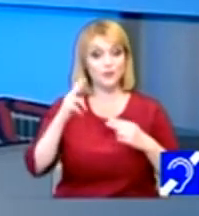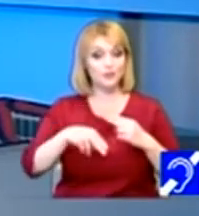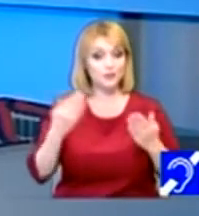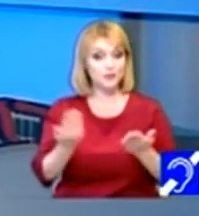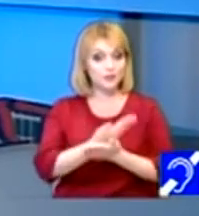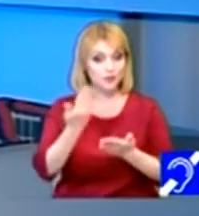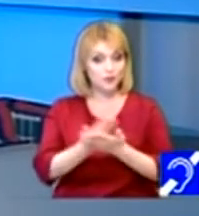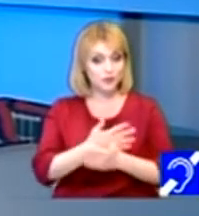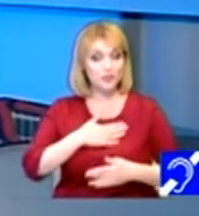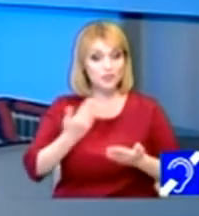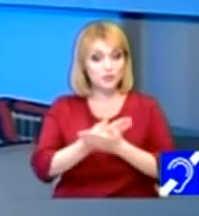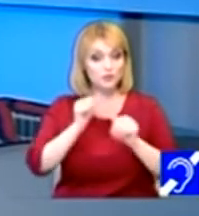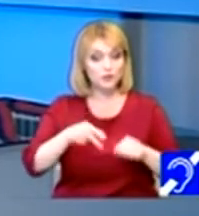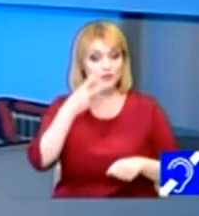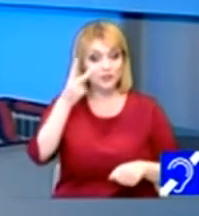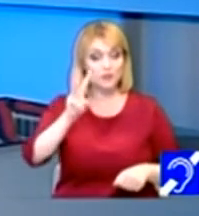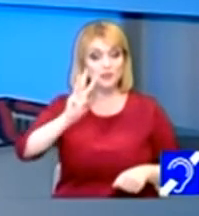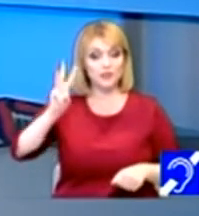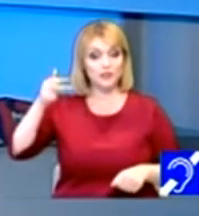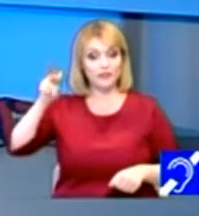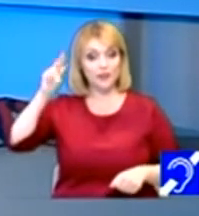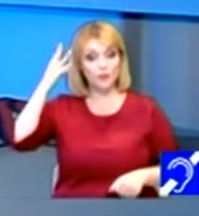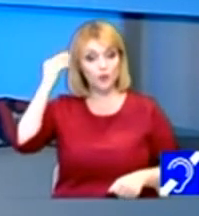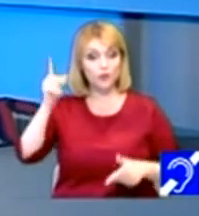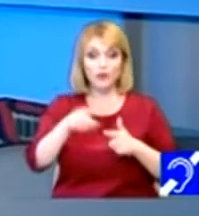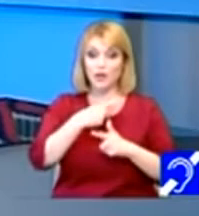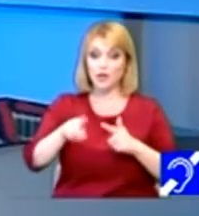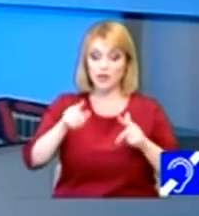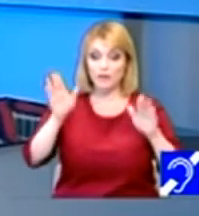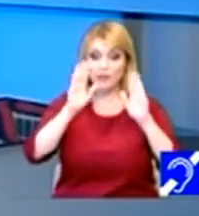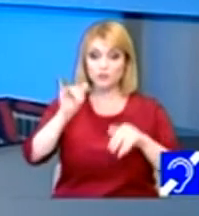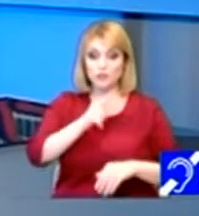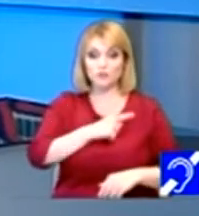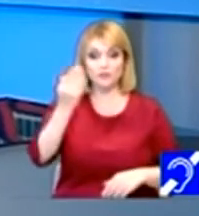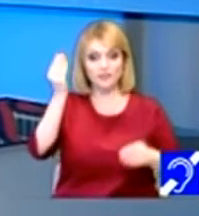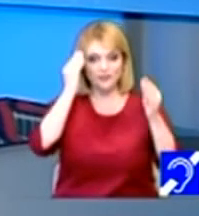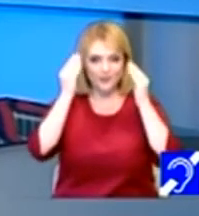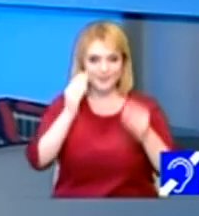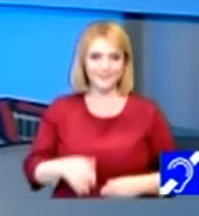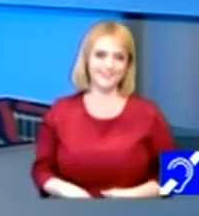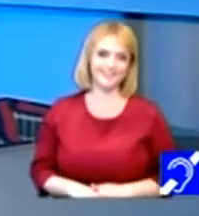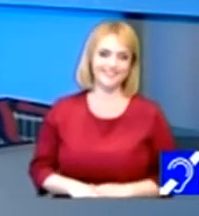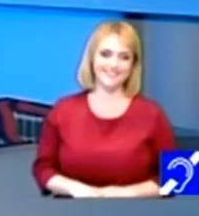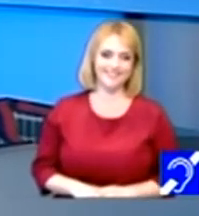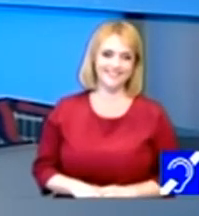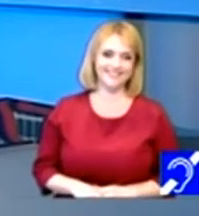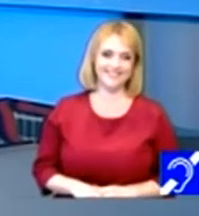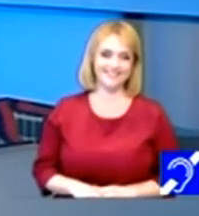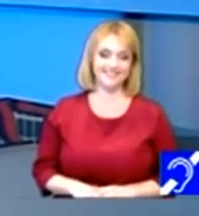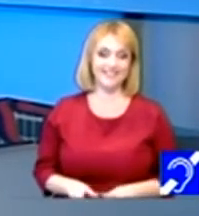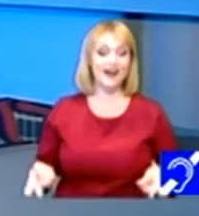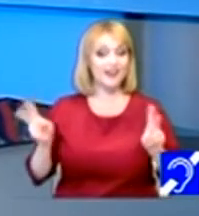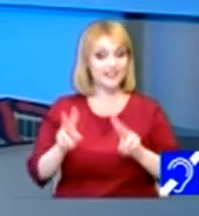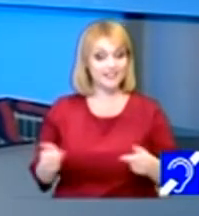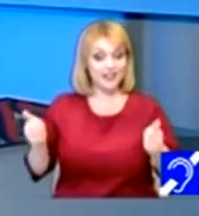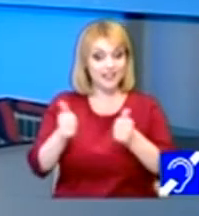Telejurnalul a ajuns la final. Știrile noastre le găsiți pe tvremoldova.md sau pe pagina de Facebook, unde așteptăm opiniile și comentariile dumneavoastră. Rămâneți